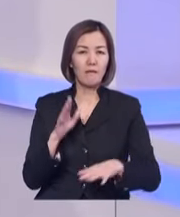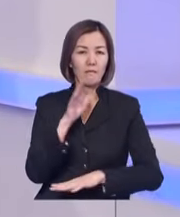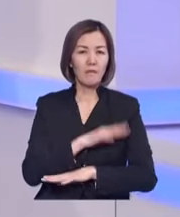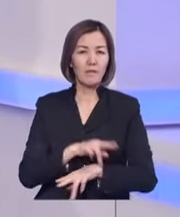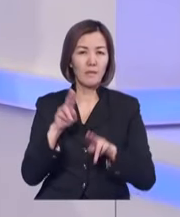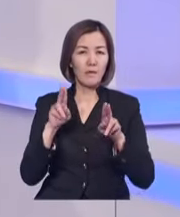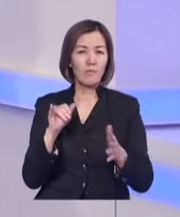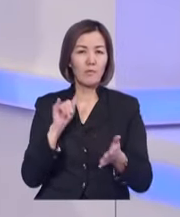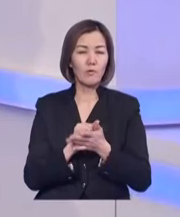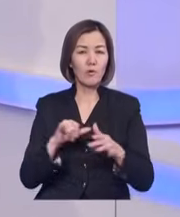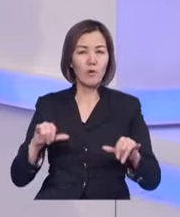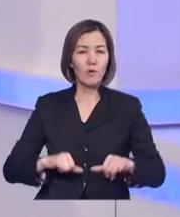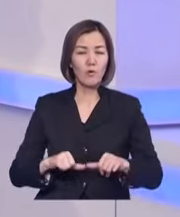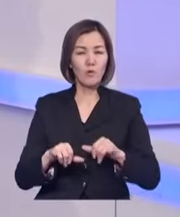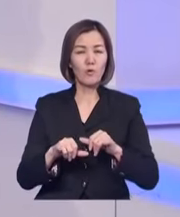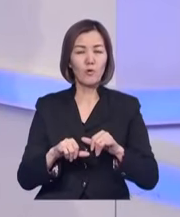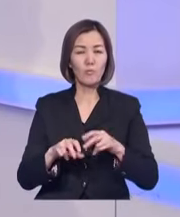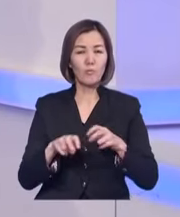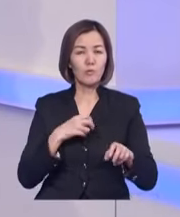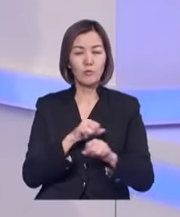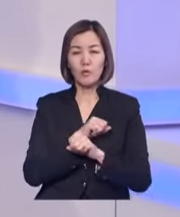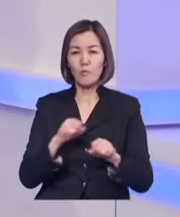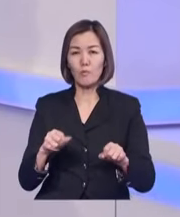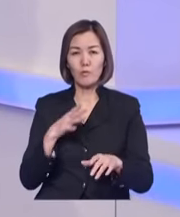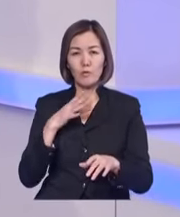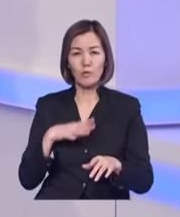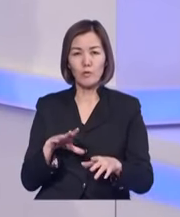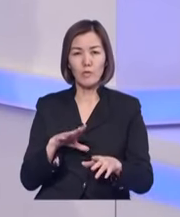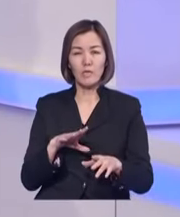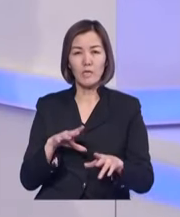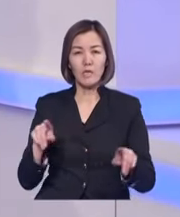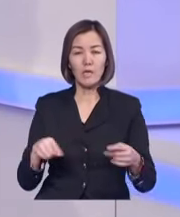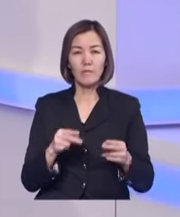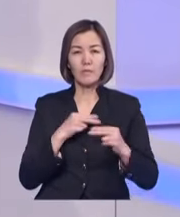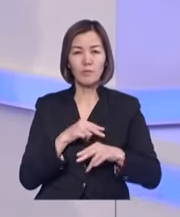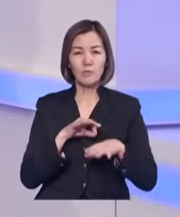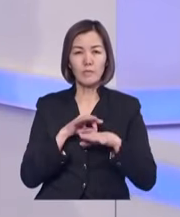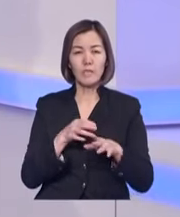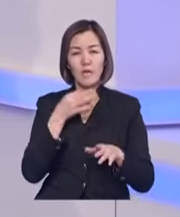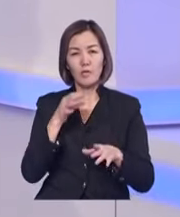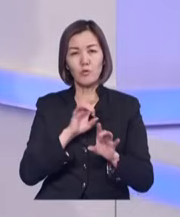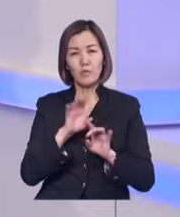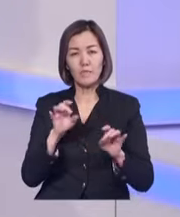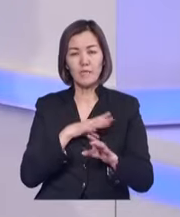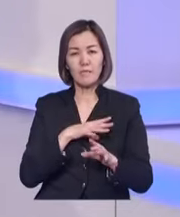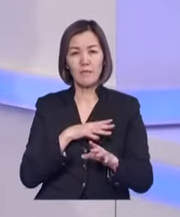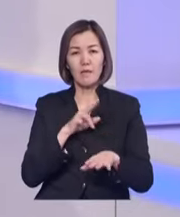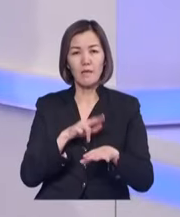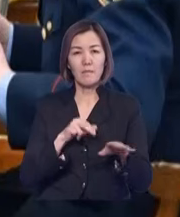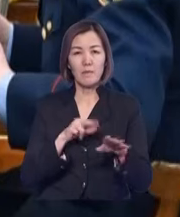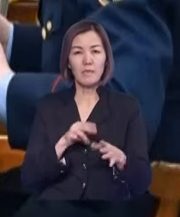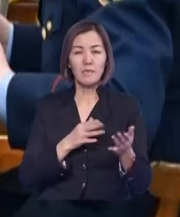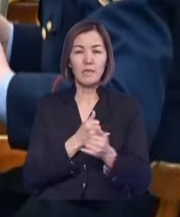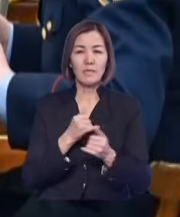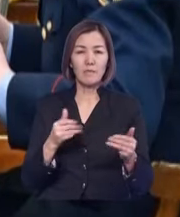келген құқық бұзушылыққа мүлдем төзбеушілік жағдайын қалыптастыру мақсатында жүргізіліп жатқан жұмыстар жөнінде есеп берді. Ведомство өз